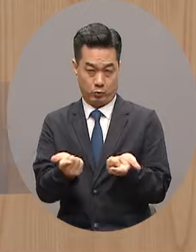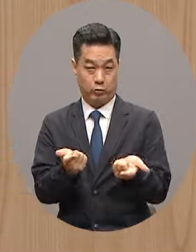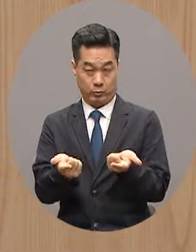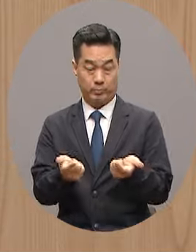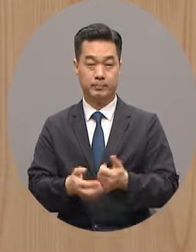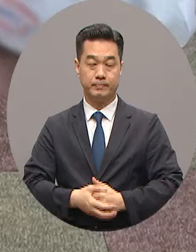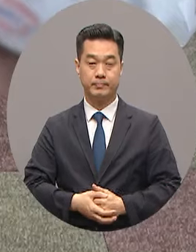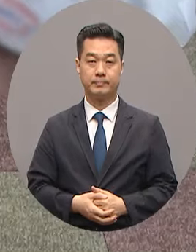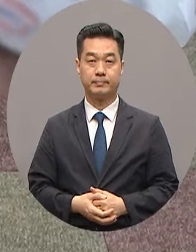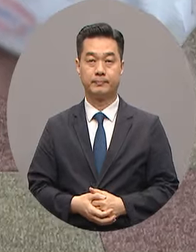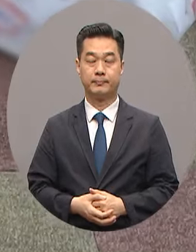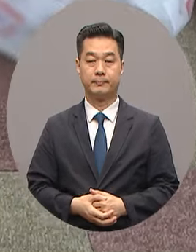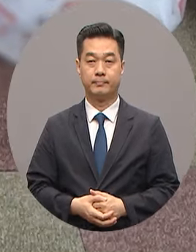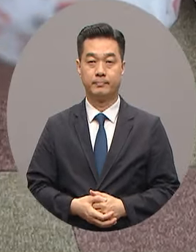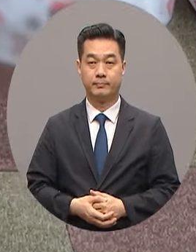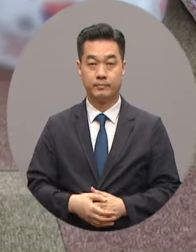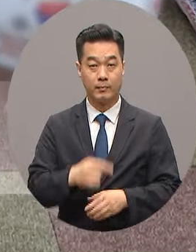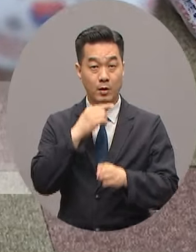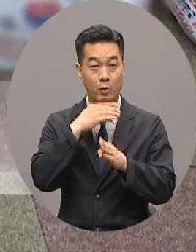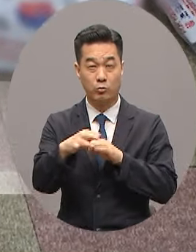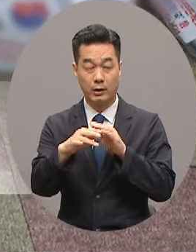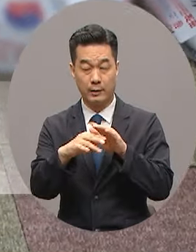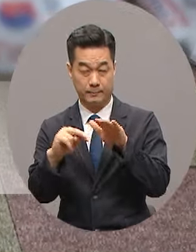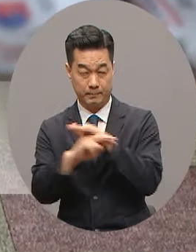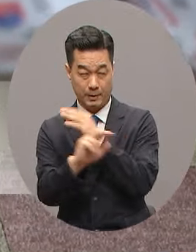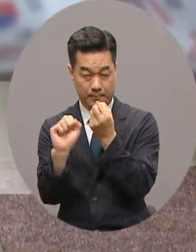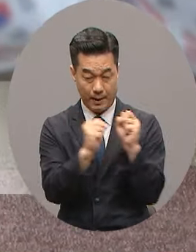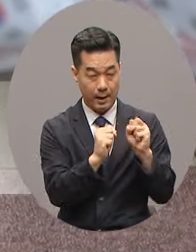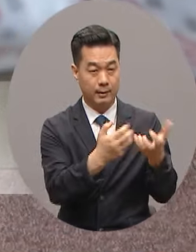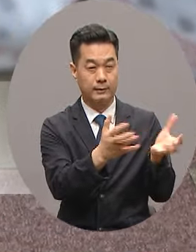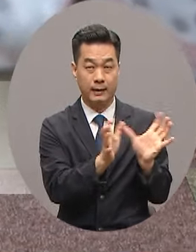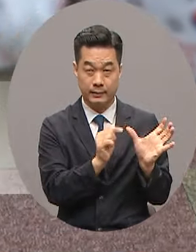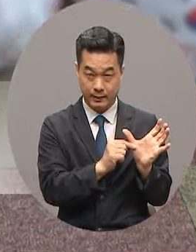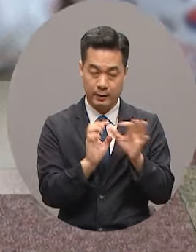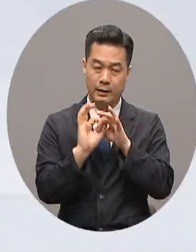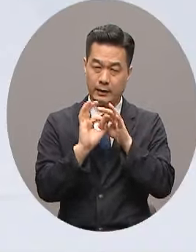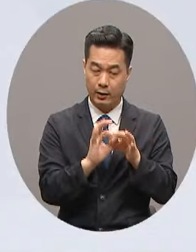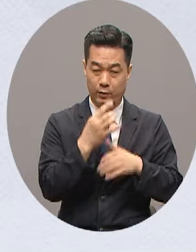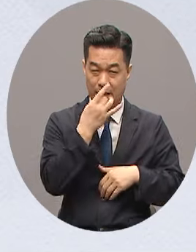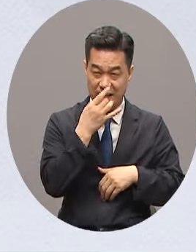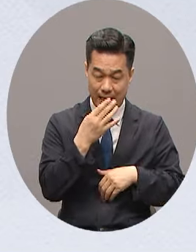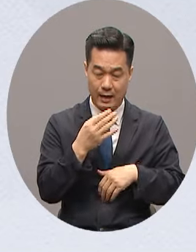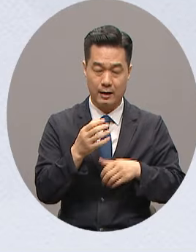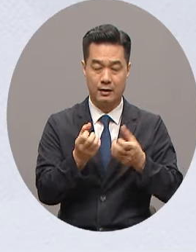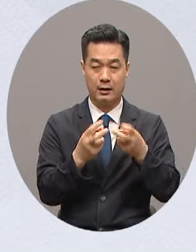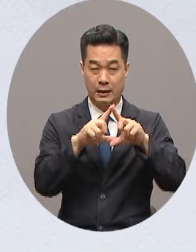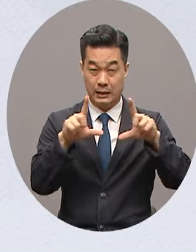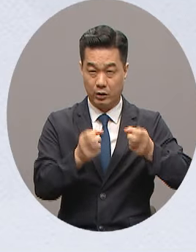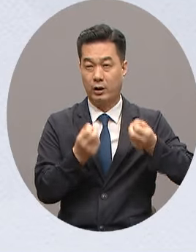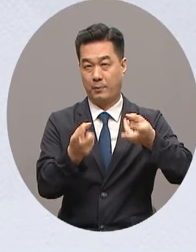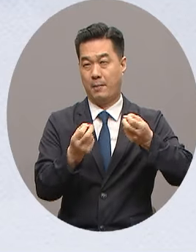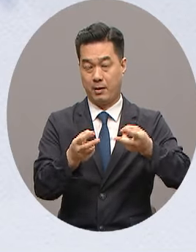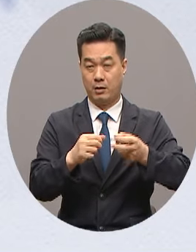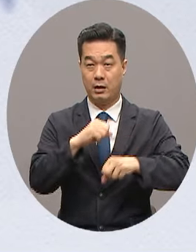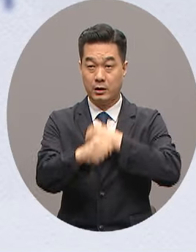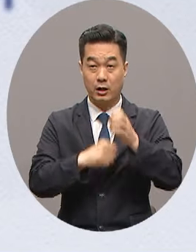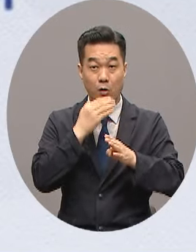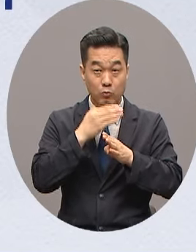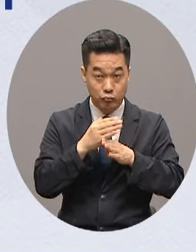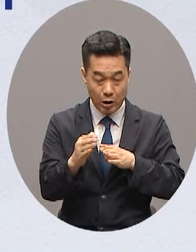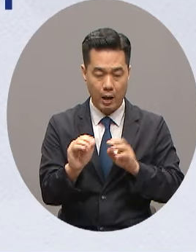시행 탈북 단체들은 그래도 계속 전단이나 쌀을 보낸다는 계획입니다 자유북한 운동연합 박상학